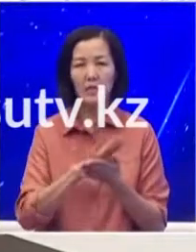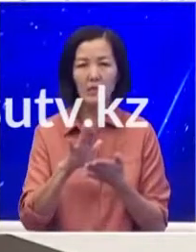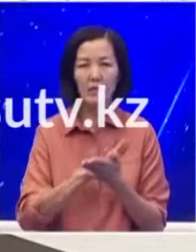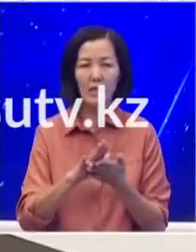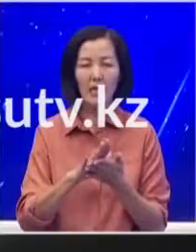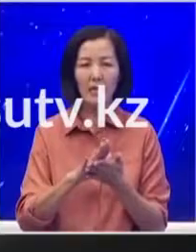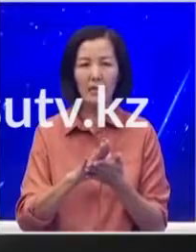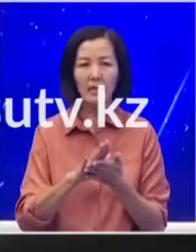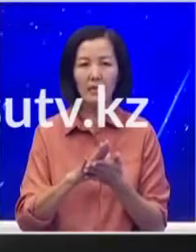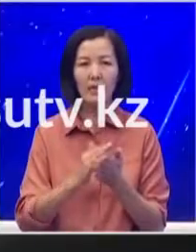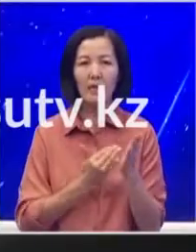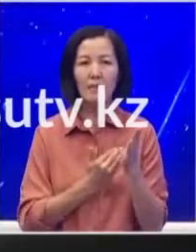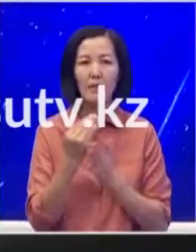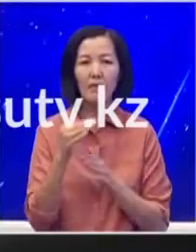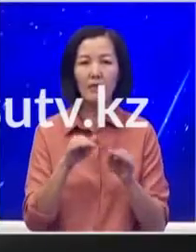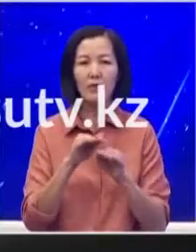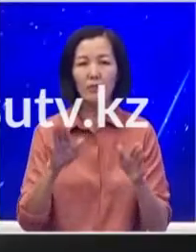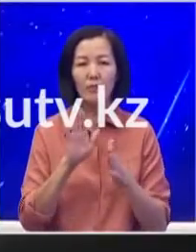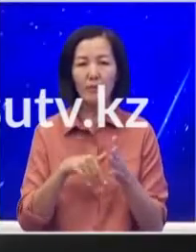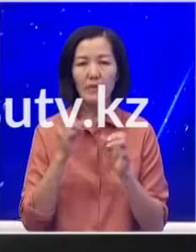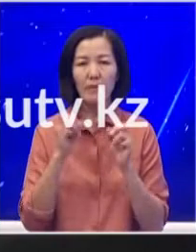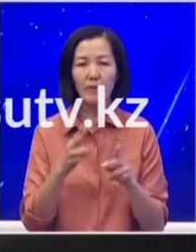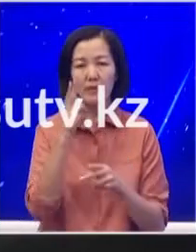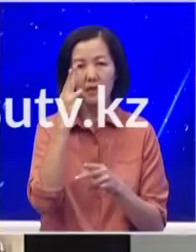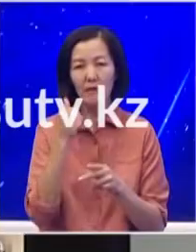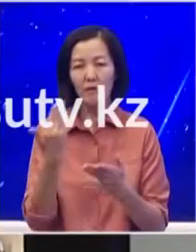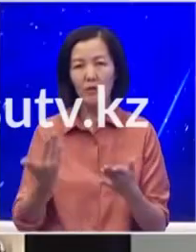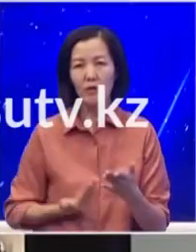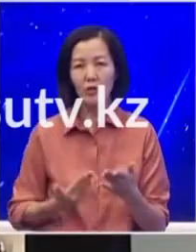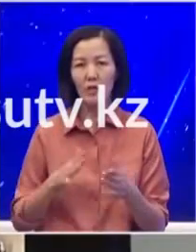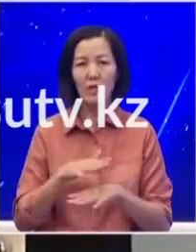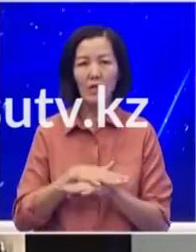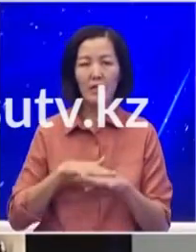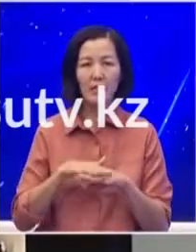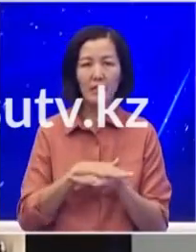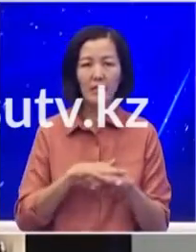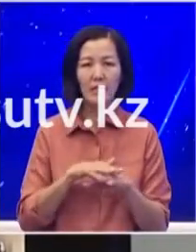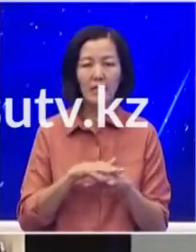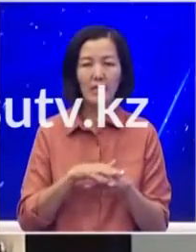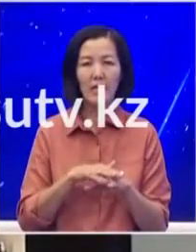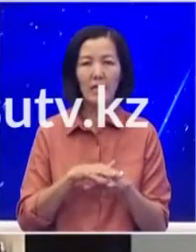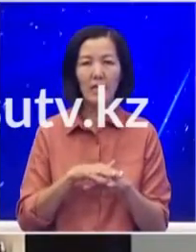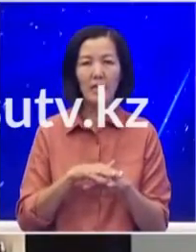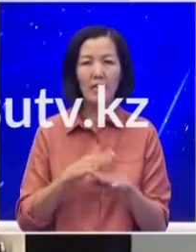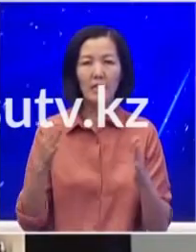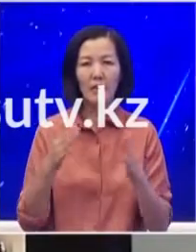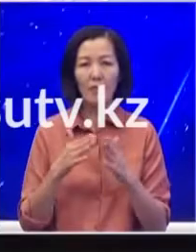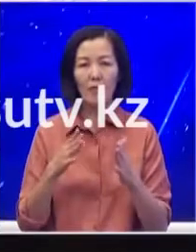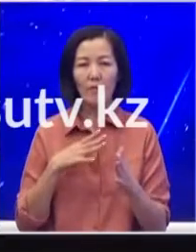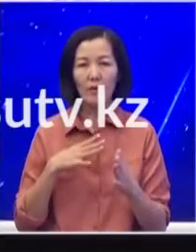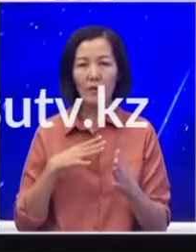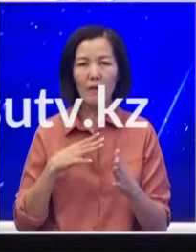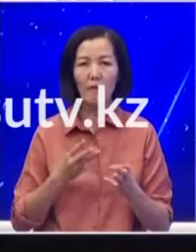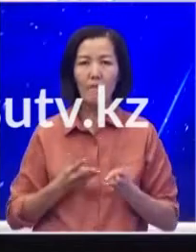Но главное, повысится уровень безопасности и комфортности проживания населения. Ведь раньше жителям таких домов приходилось топить